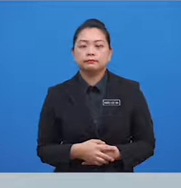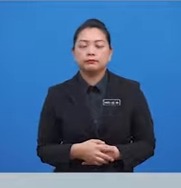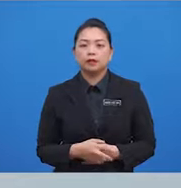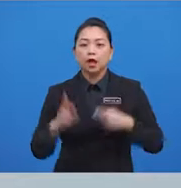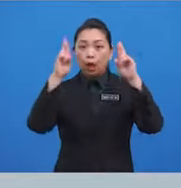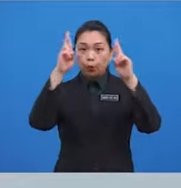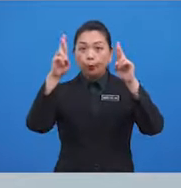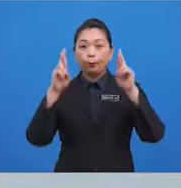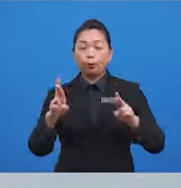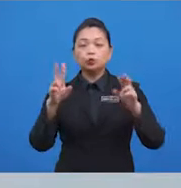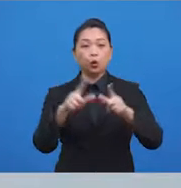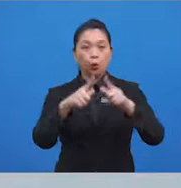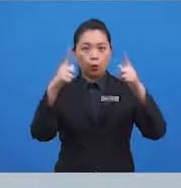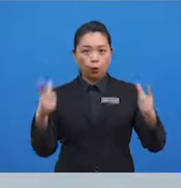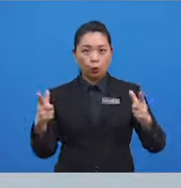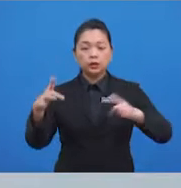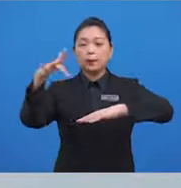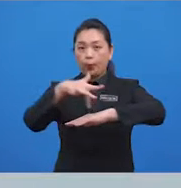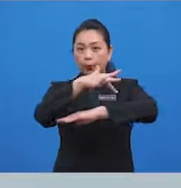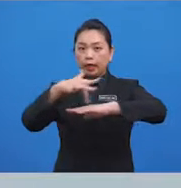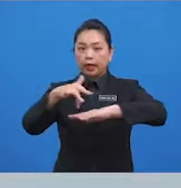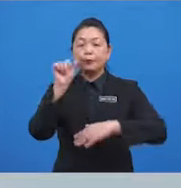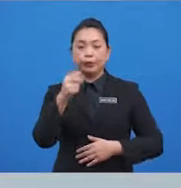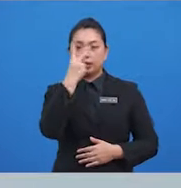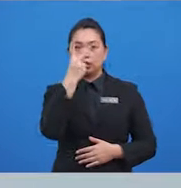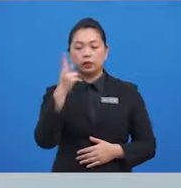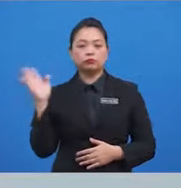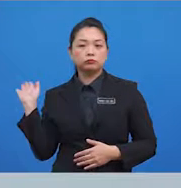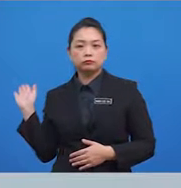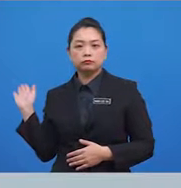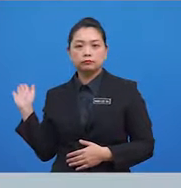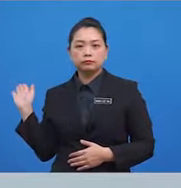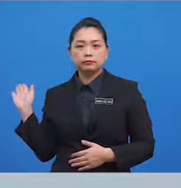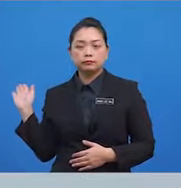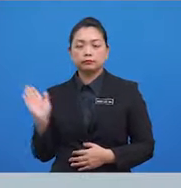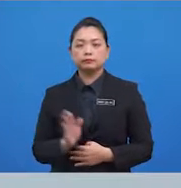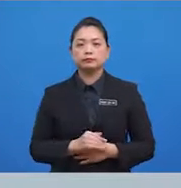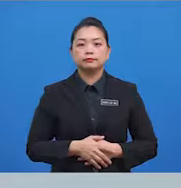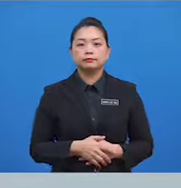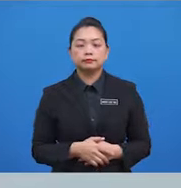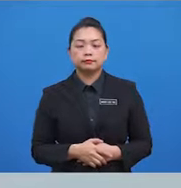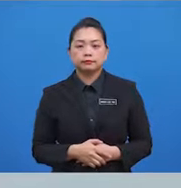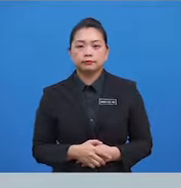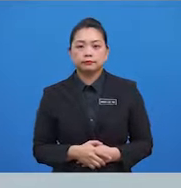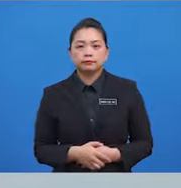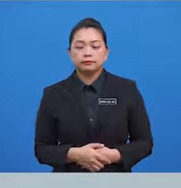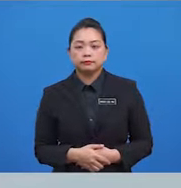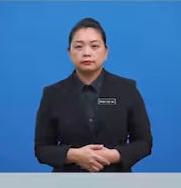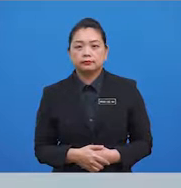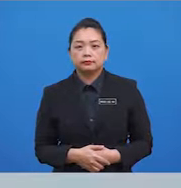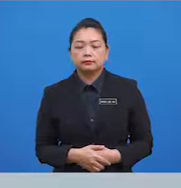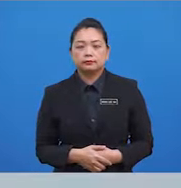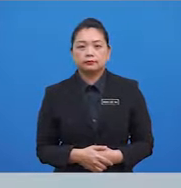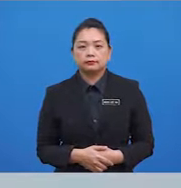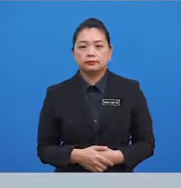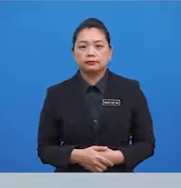Rumus luas permukaan prisma segitiga ialah 2 darab luas segitiga tambah 3 darab